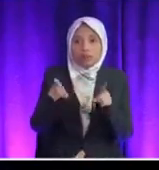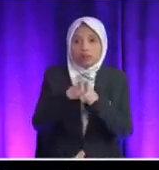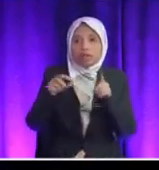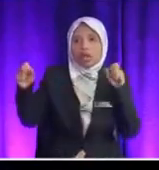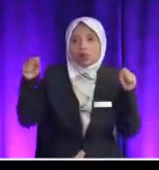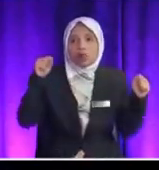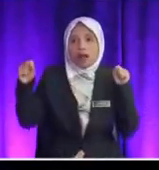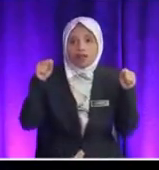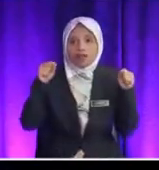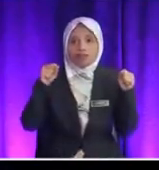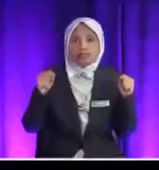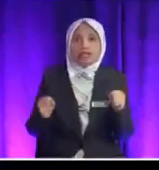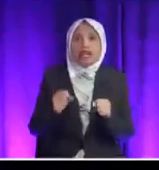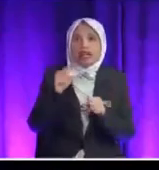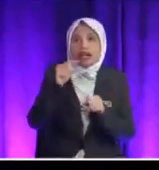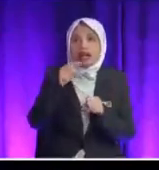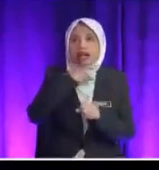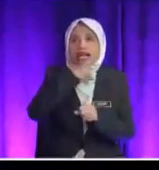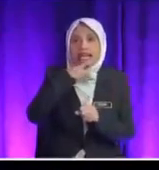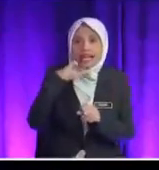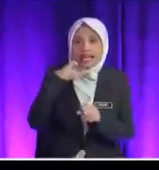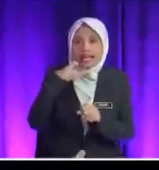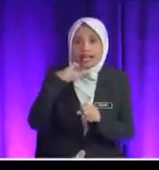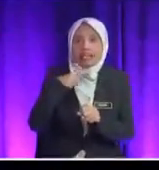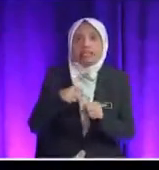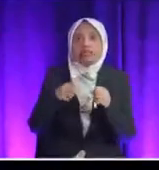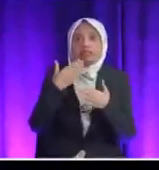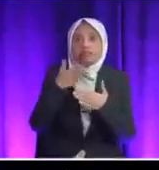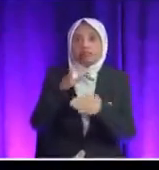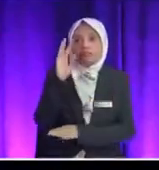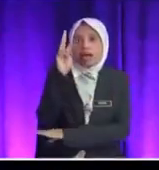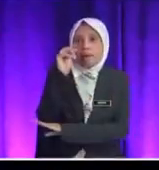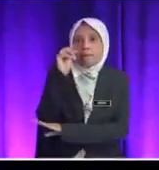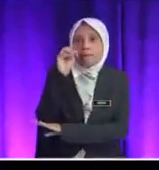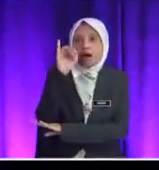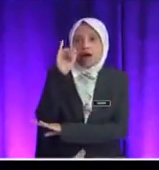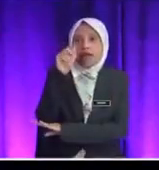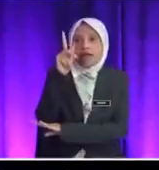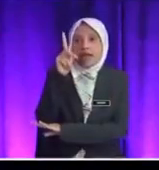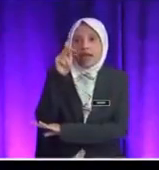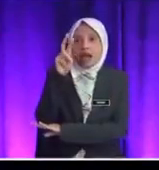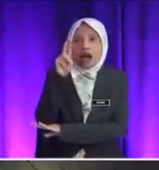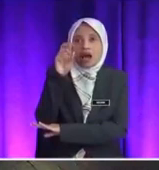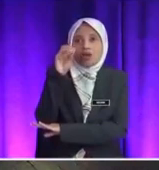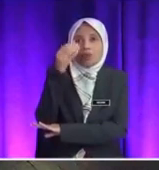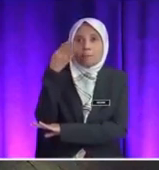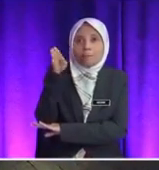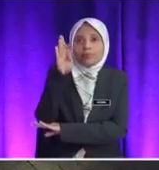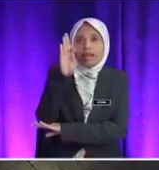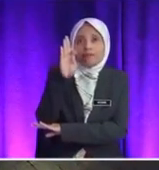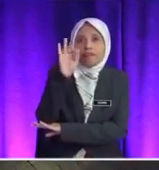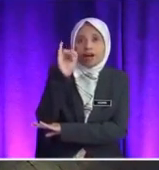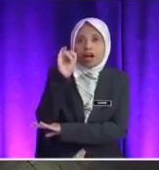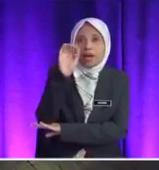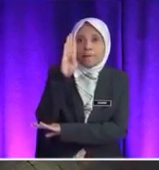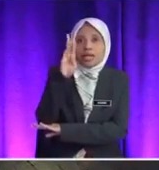sama Oke pertama kita muka air Oke saya krik